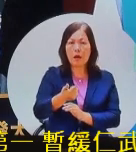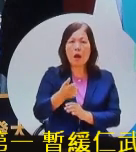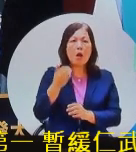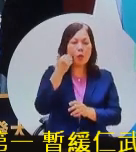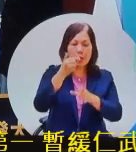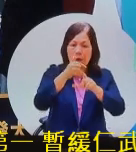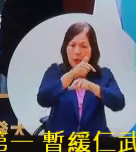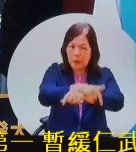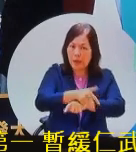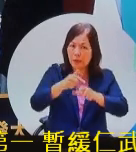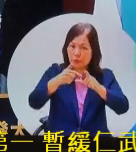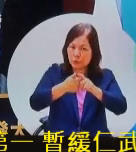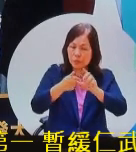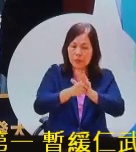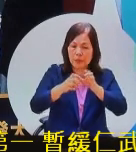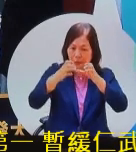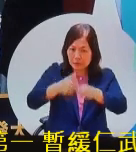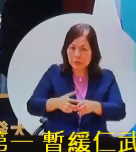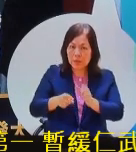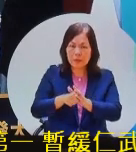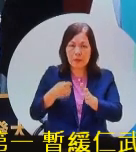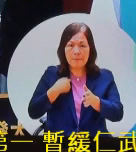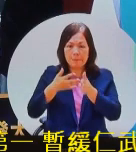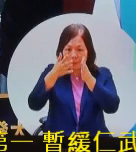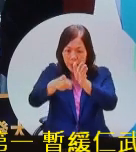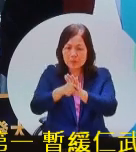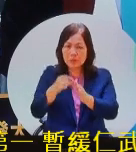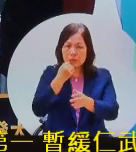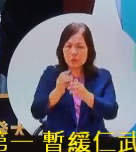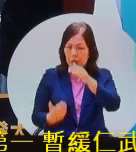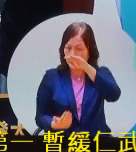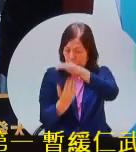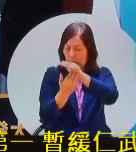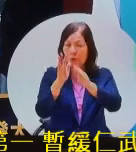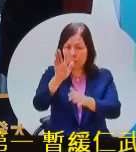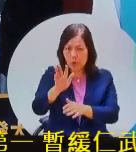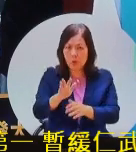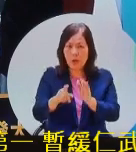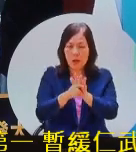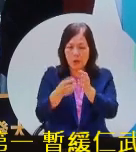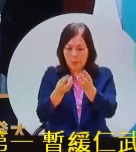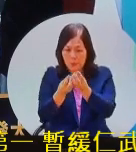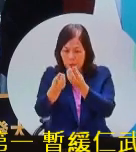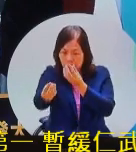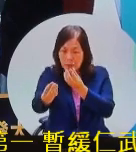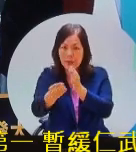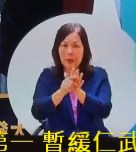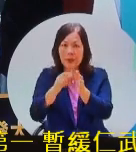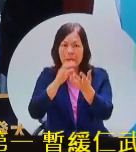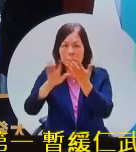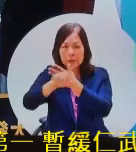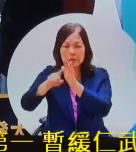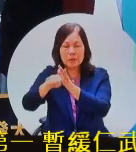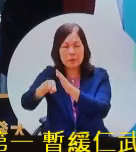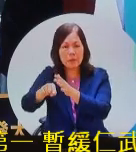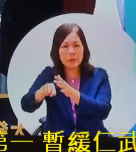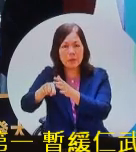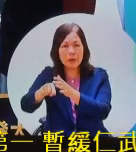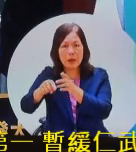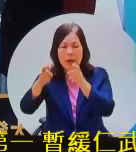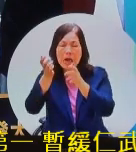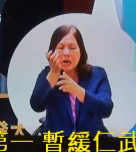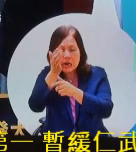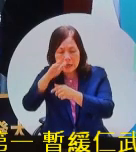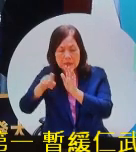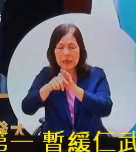的设定一个进事业会一个上限，宜波一些事业会高等事业会一个进，哎，刚才很厂